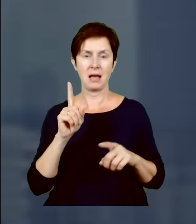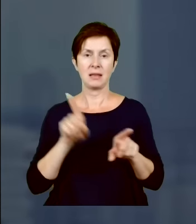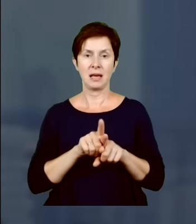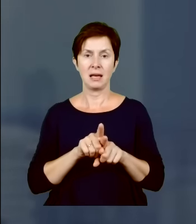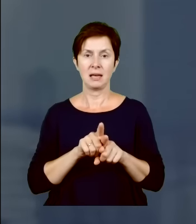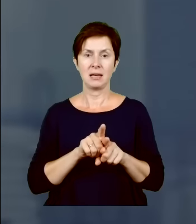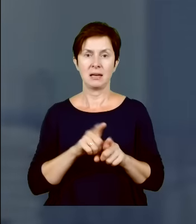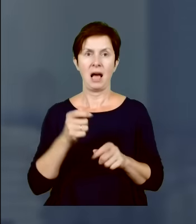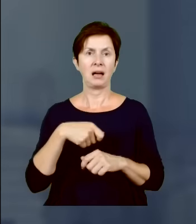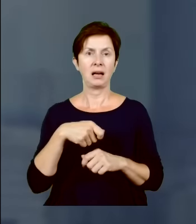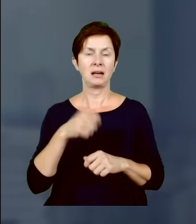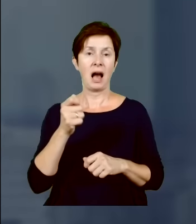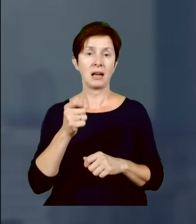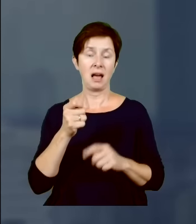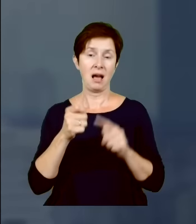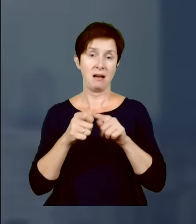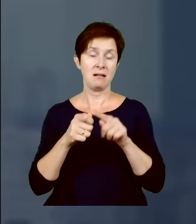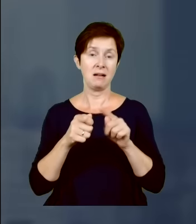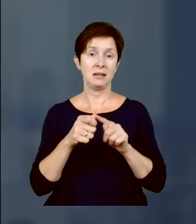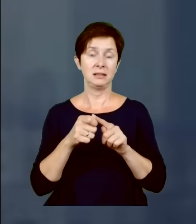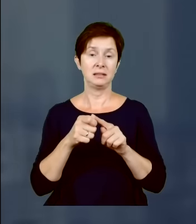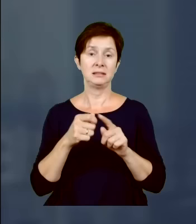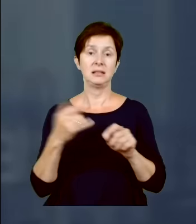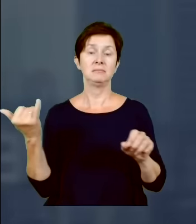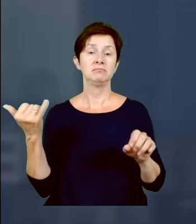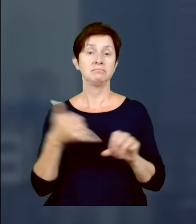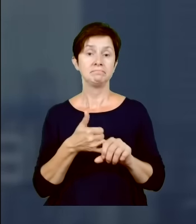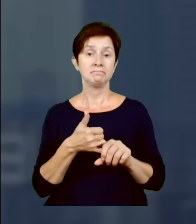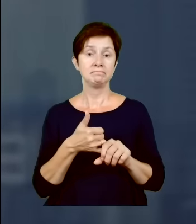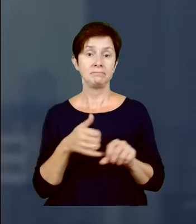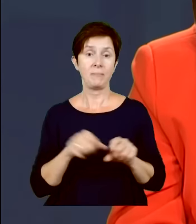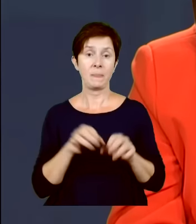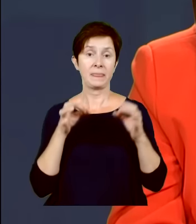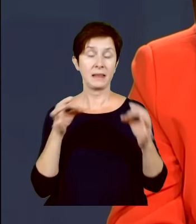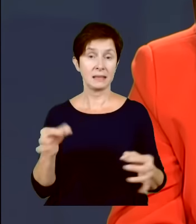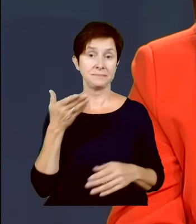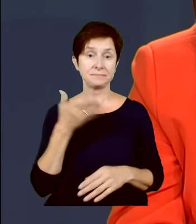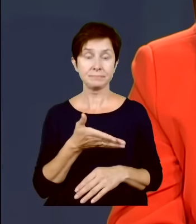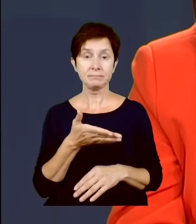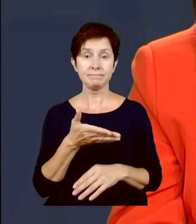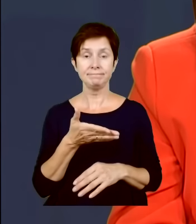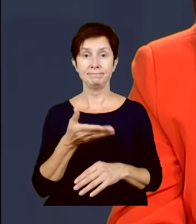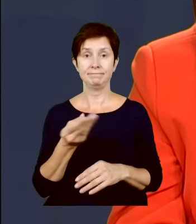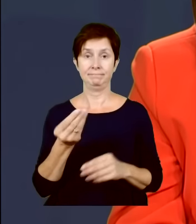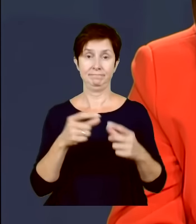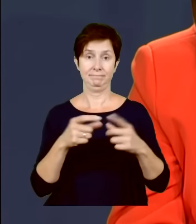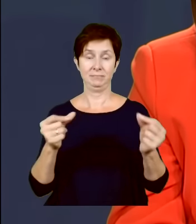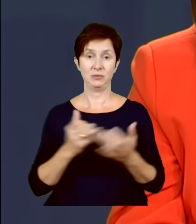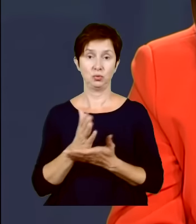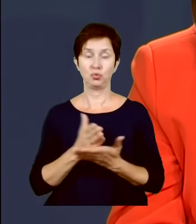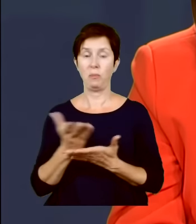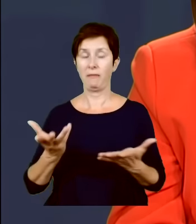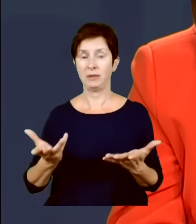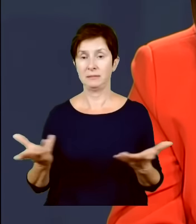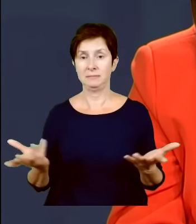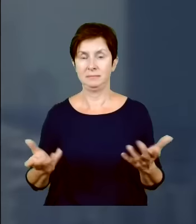z karty i tankował benzynę do tego samochodu jak rozumiem No bo nie wiem zabrakło mu czy No